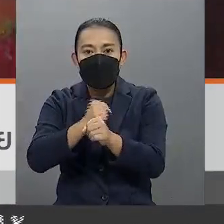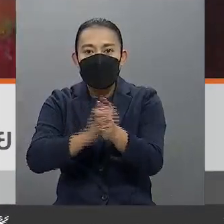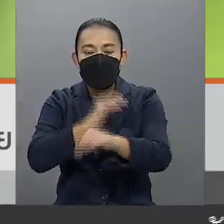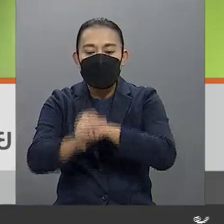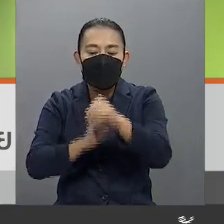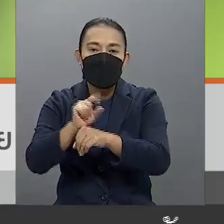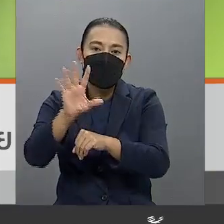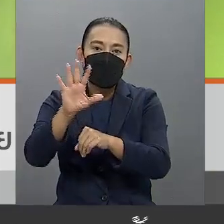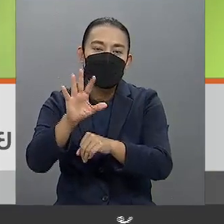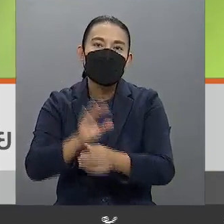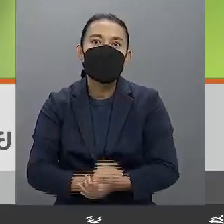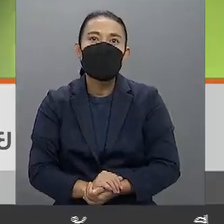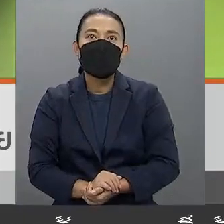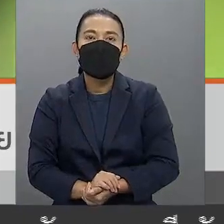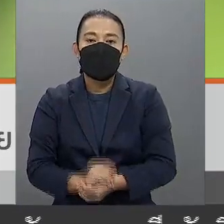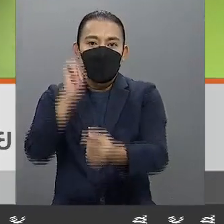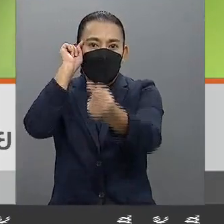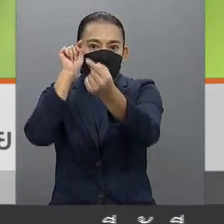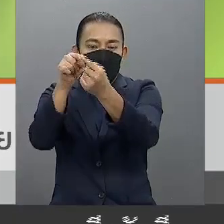ให้เป็นเป้าหมายในชีวิต